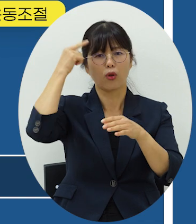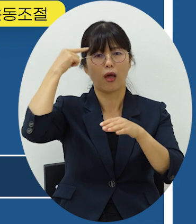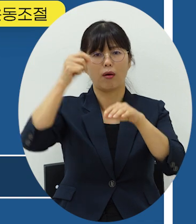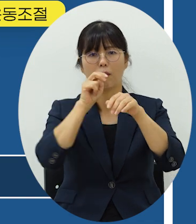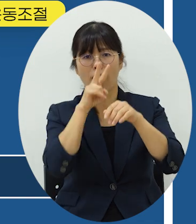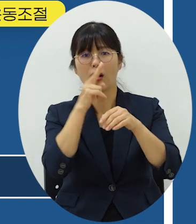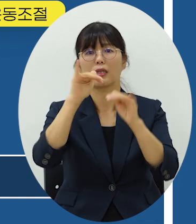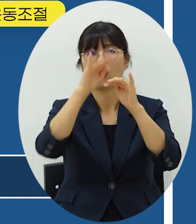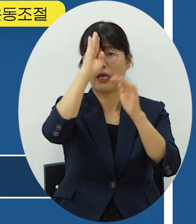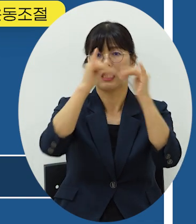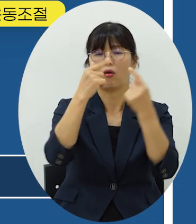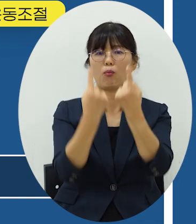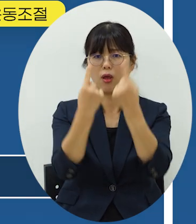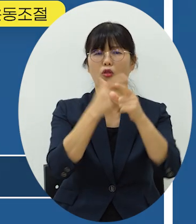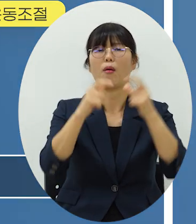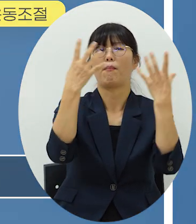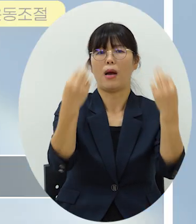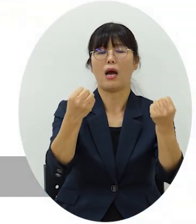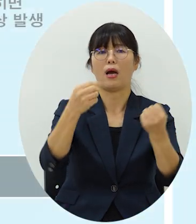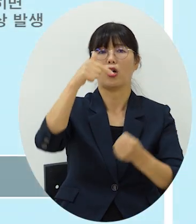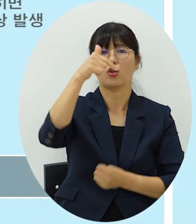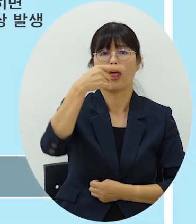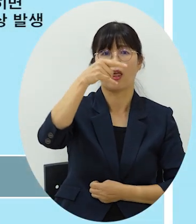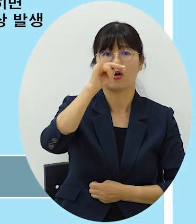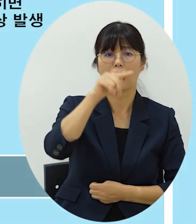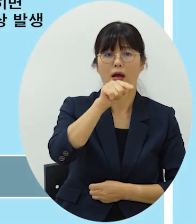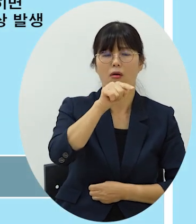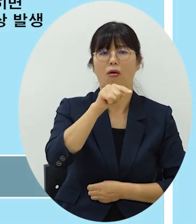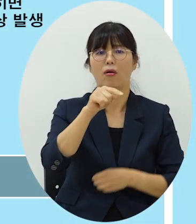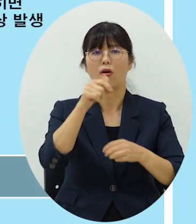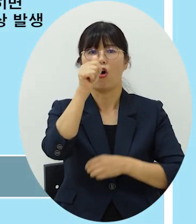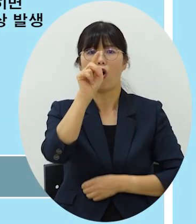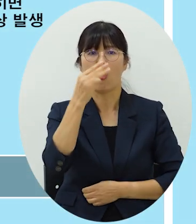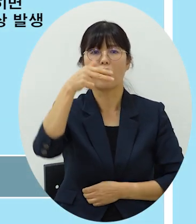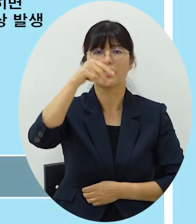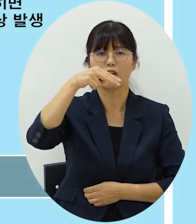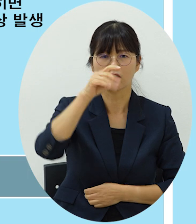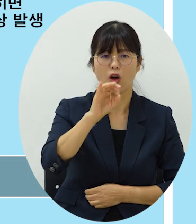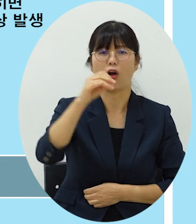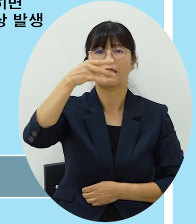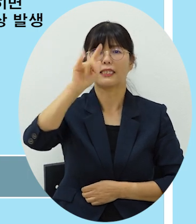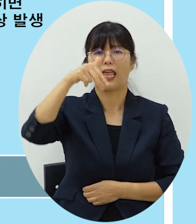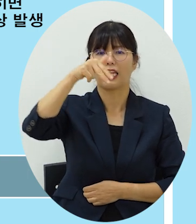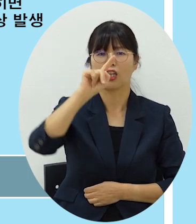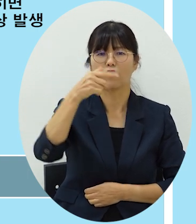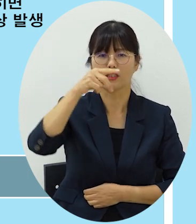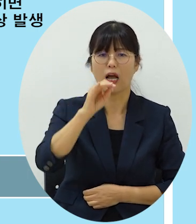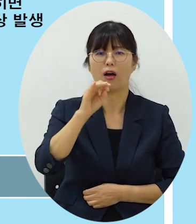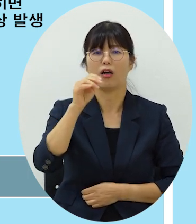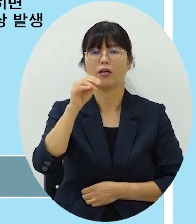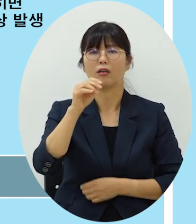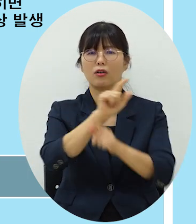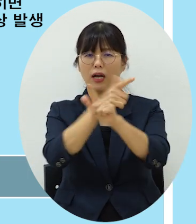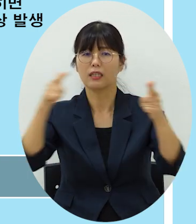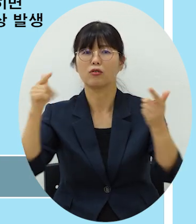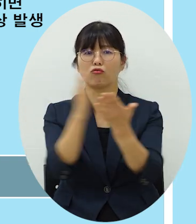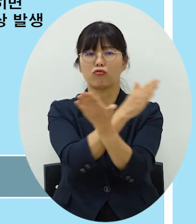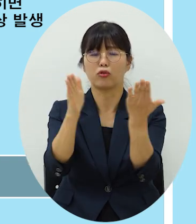환자보다 더 많습니다. 뇌경색도 혈전성, 색전성, 열공성 등으로